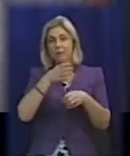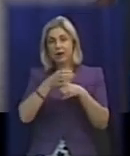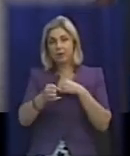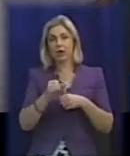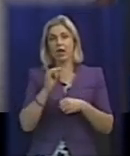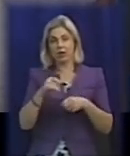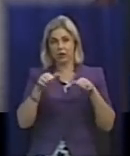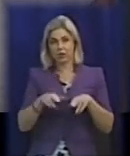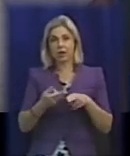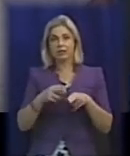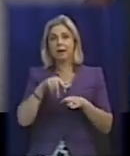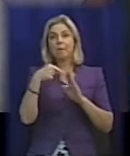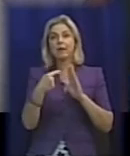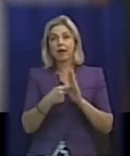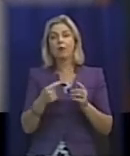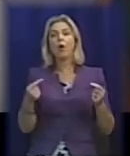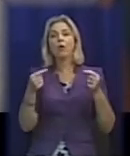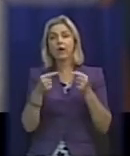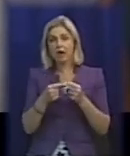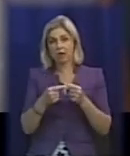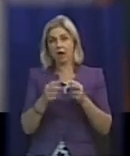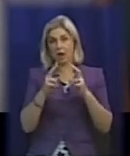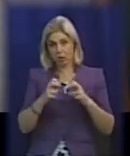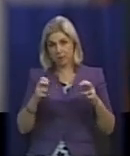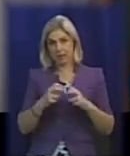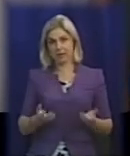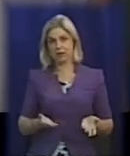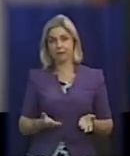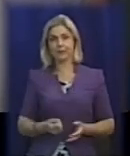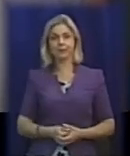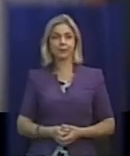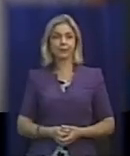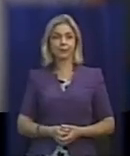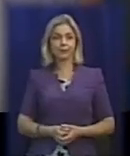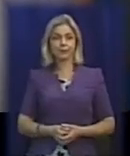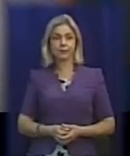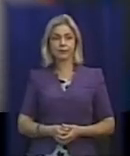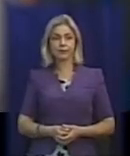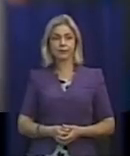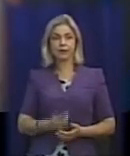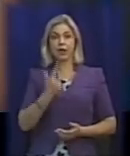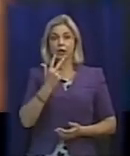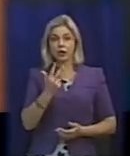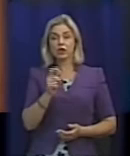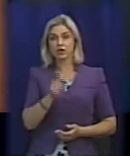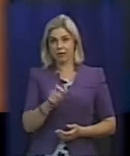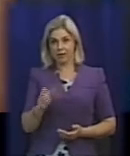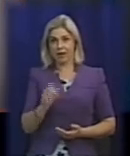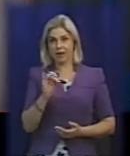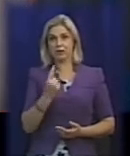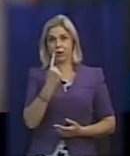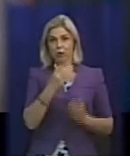це питання конкретно, розберіться. Якщо у вас є пофамільно є, рішіть вопрос. Три чоловіка визовете з одного